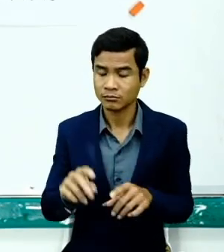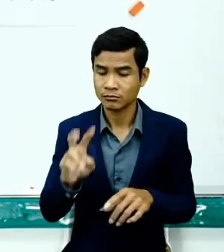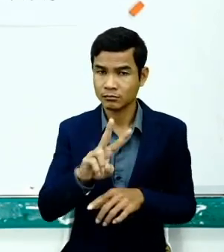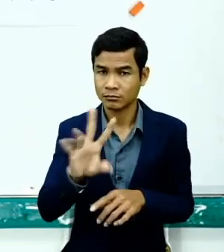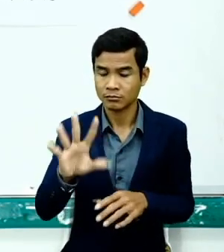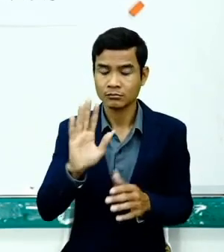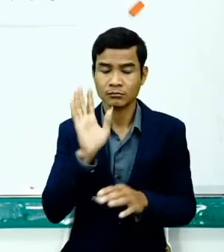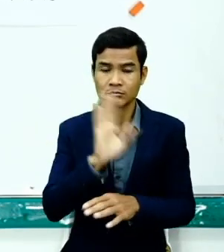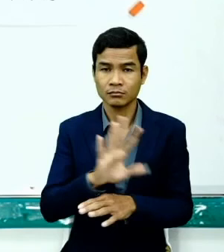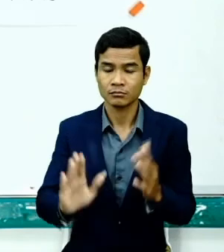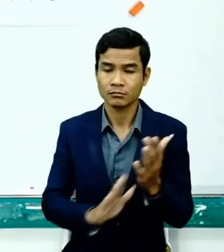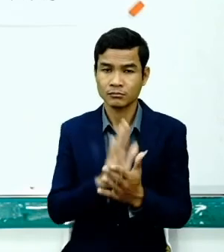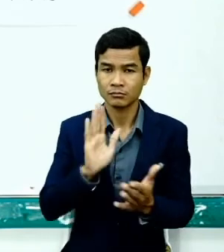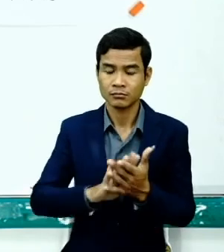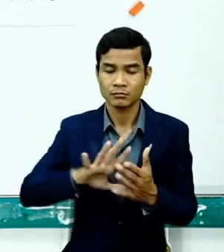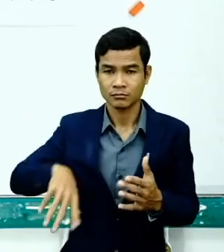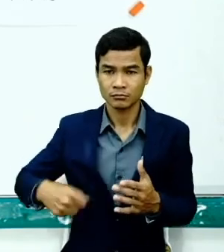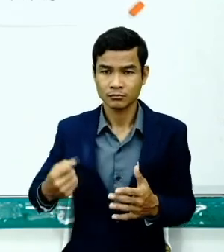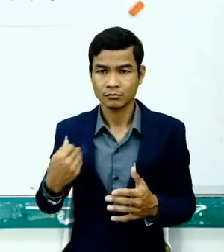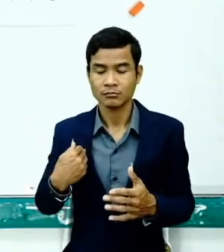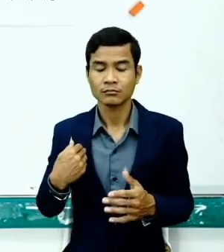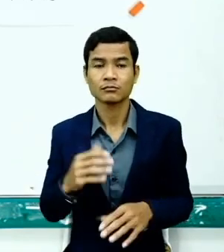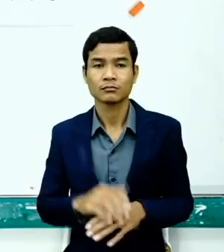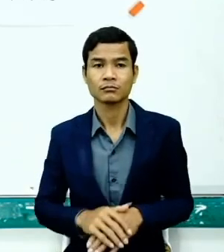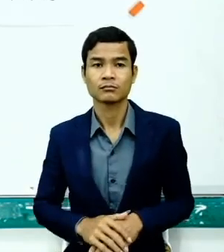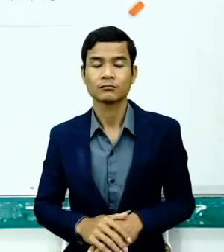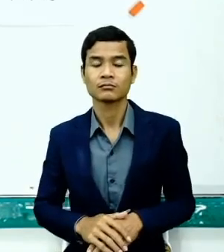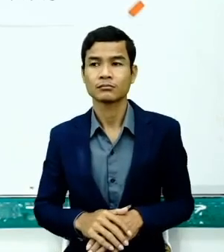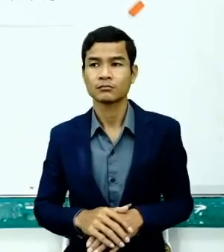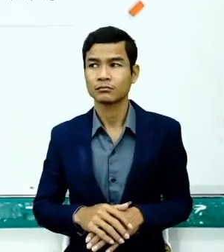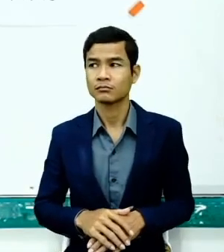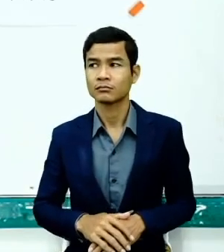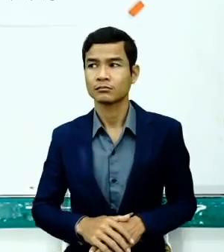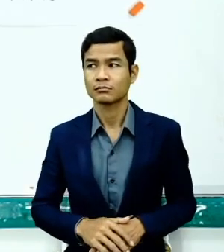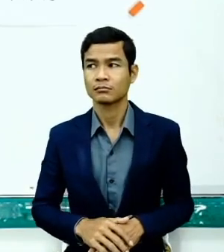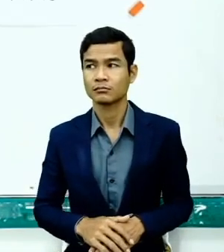25រាជធានីក្រុងចារាជធានីខេត្តក្រុង